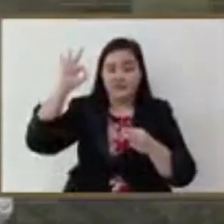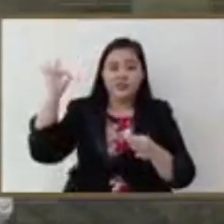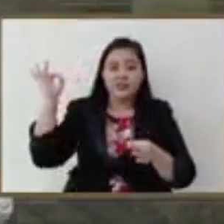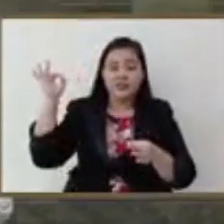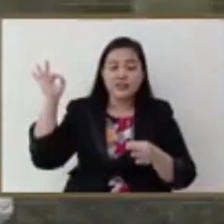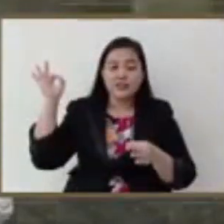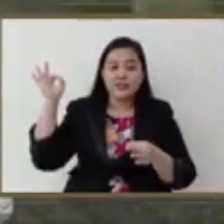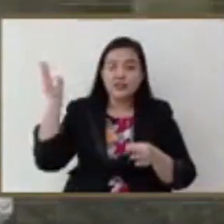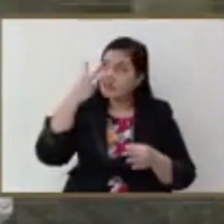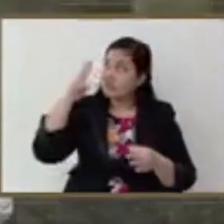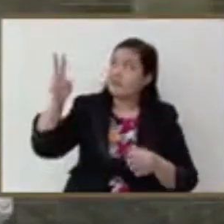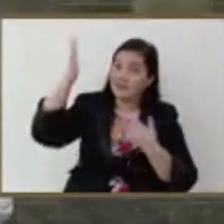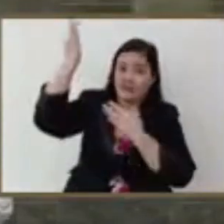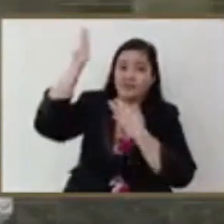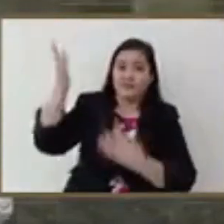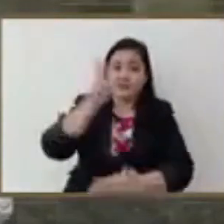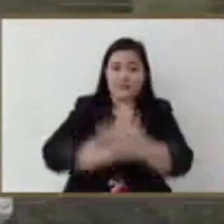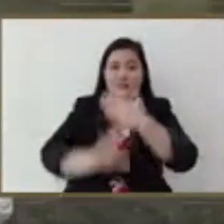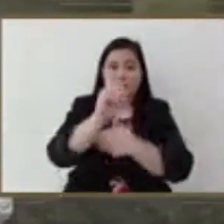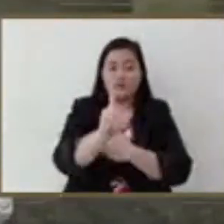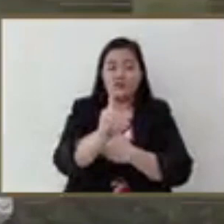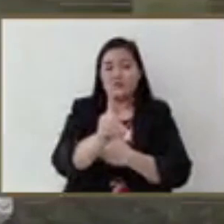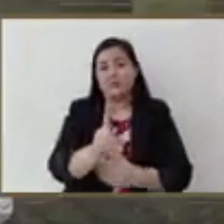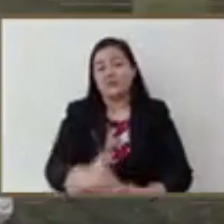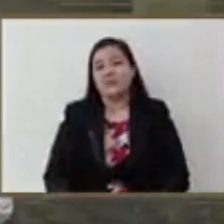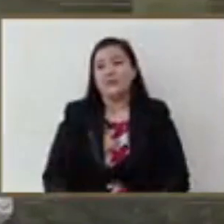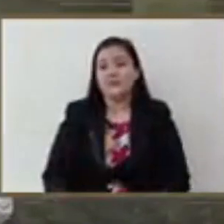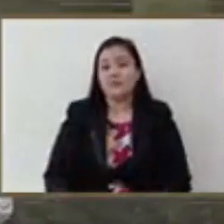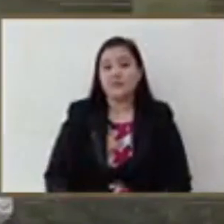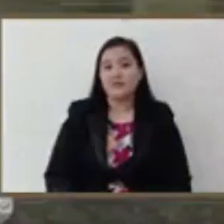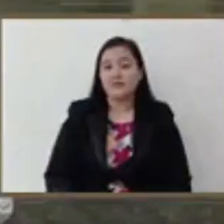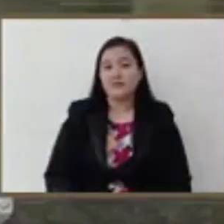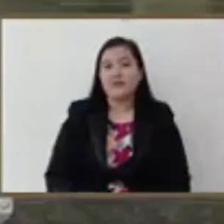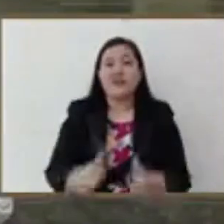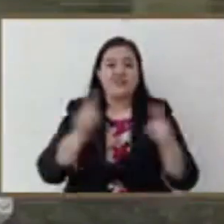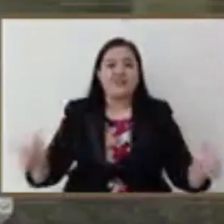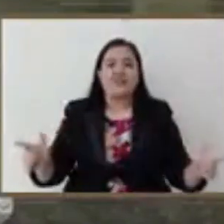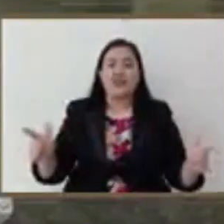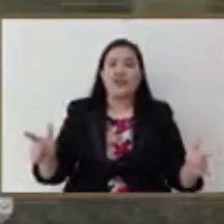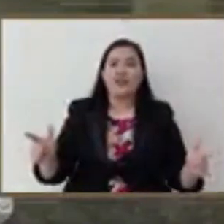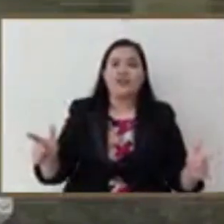Espiritu, makikita po natin, mga kapatid, ang mga great men doon, like Abraham, Moses, Len,